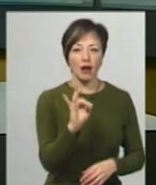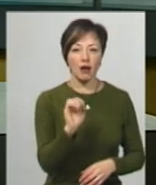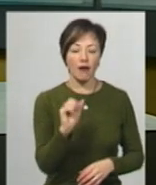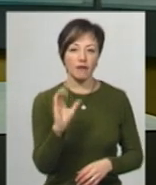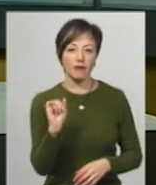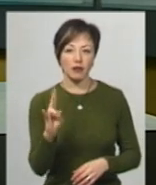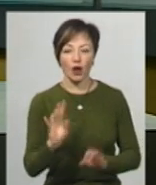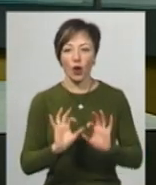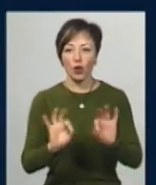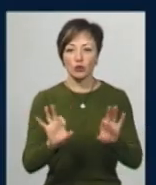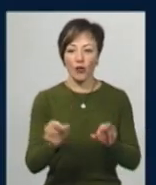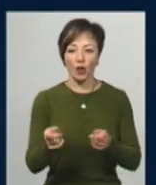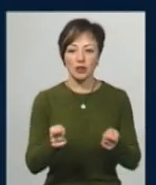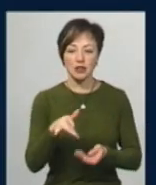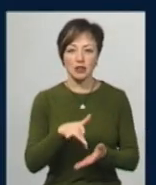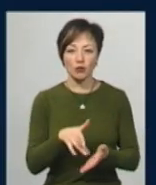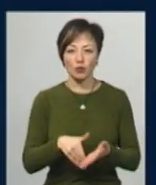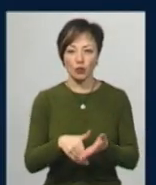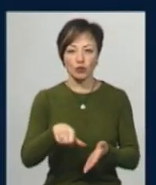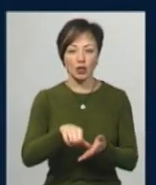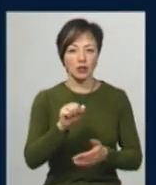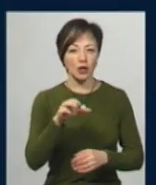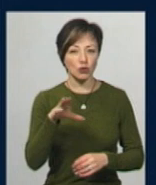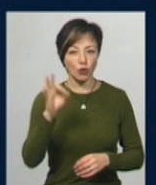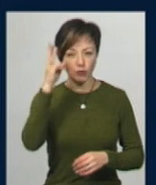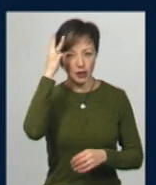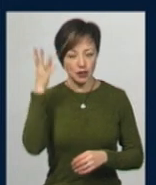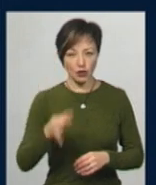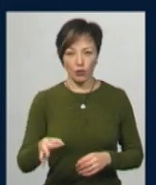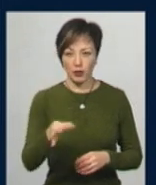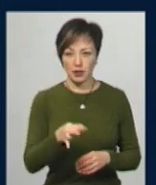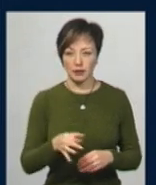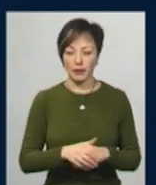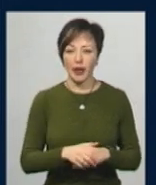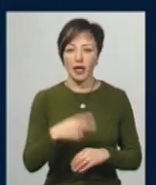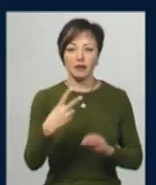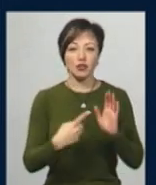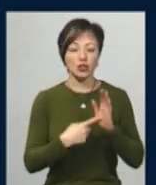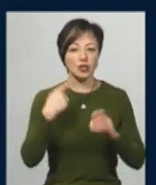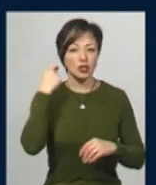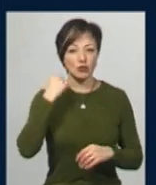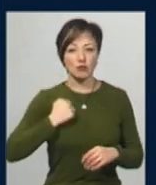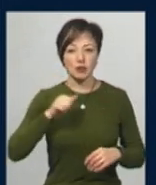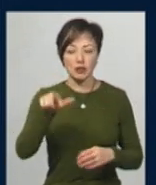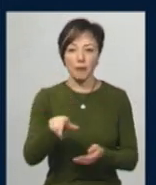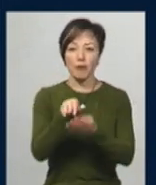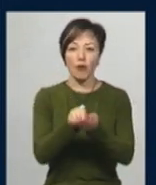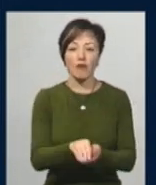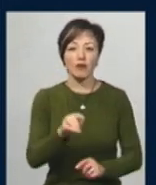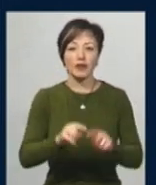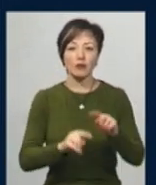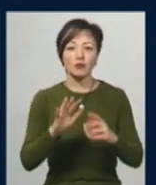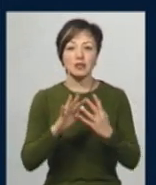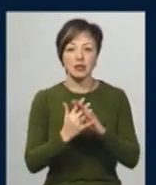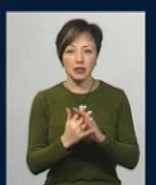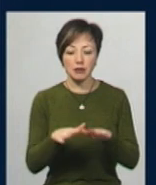розповіла координаторка Центру допомоги учасникам АТО в Хмельницькій області Наталя Дзекар. 26-річного бійця поховають у рідному селі